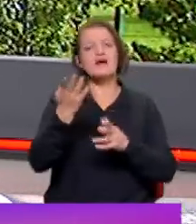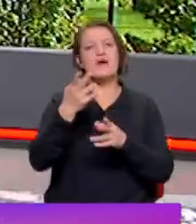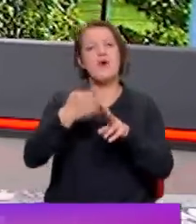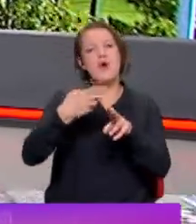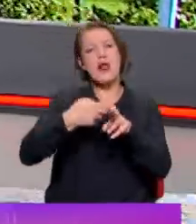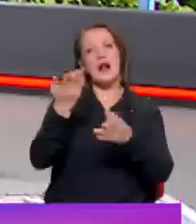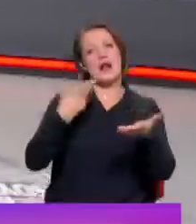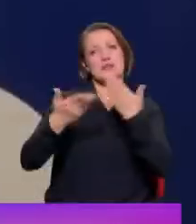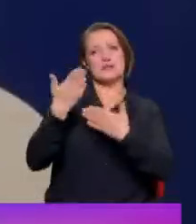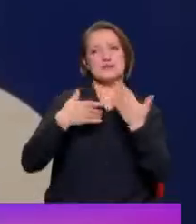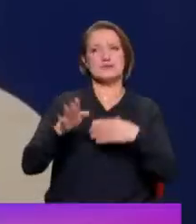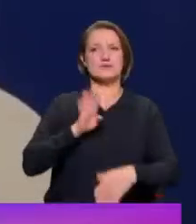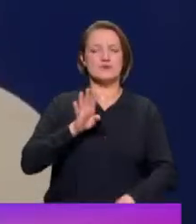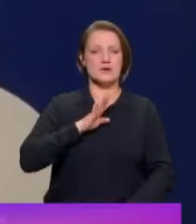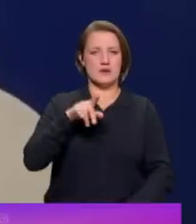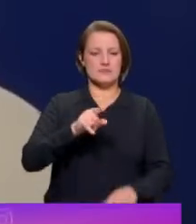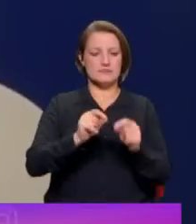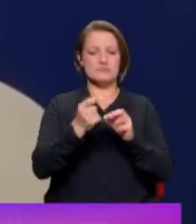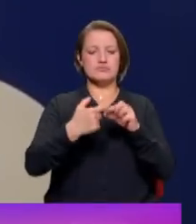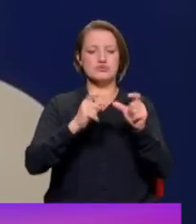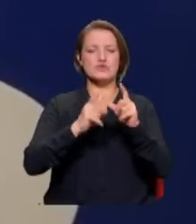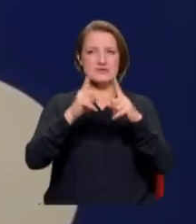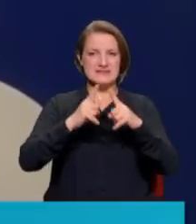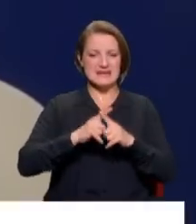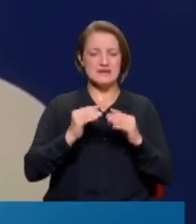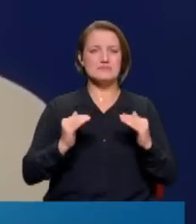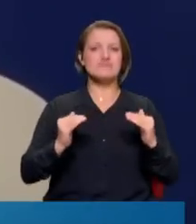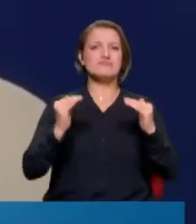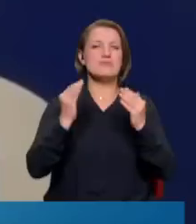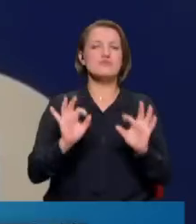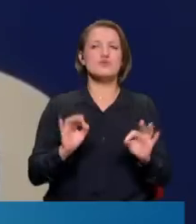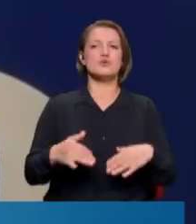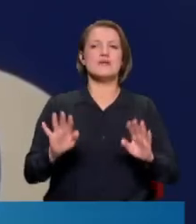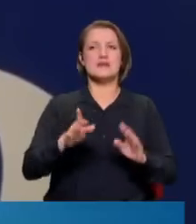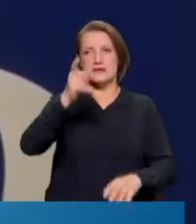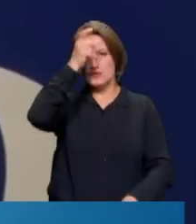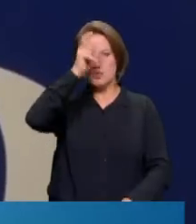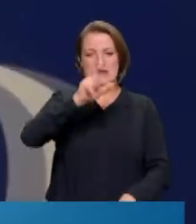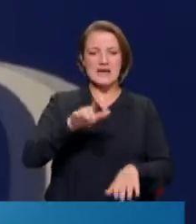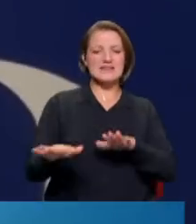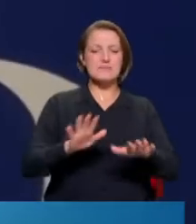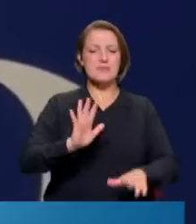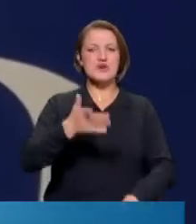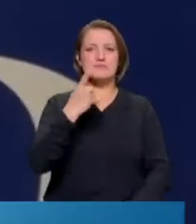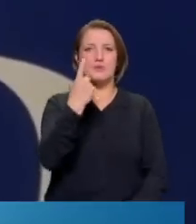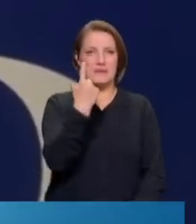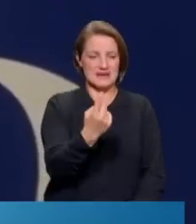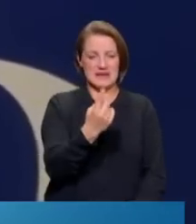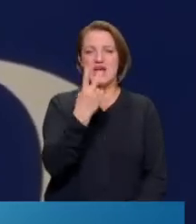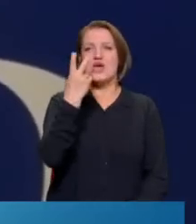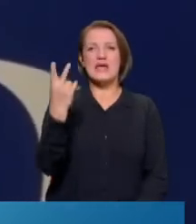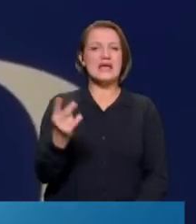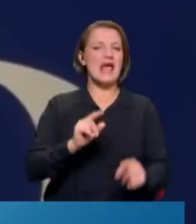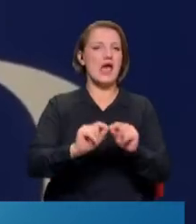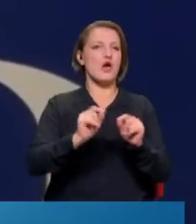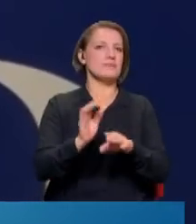aktaracak öğrencilerin bu sayılarındaki artışın Olmaması mümkün değil Çünkü ülkemiz bir deprem geçirdi bu bir ikincisi ekonomik